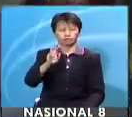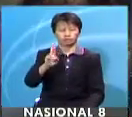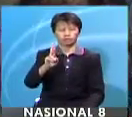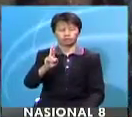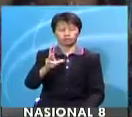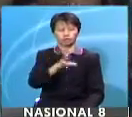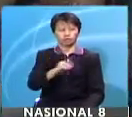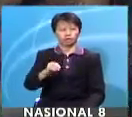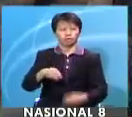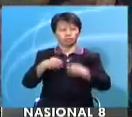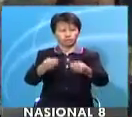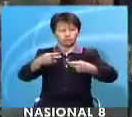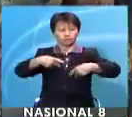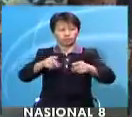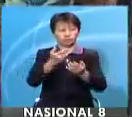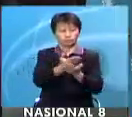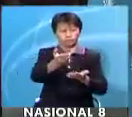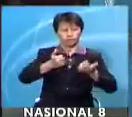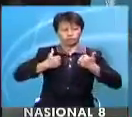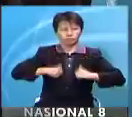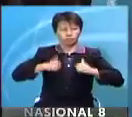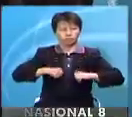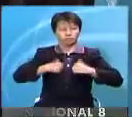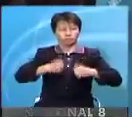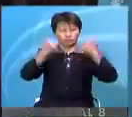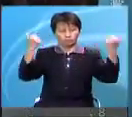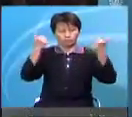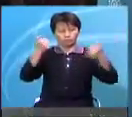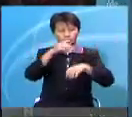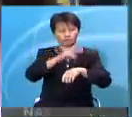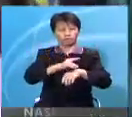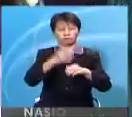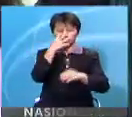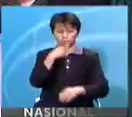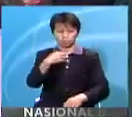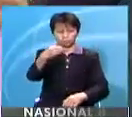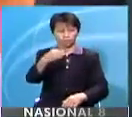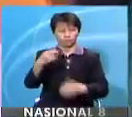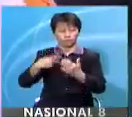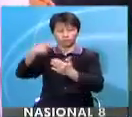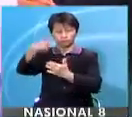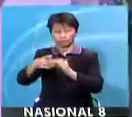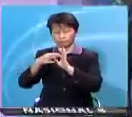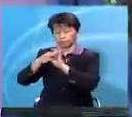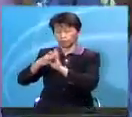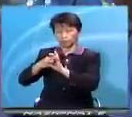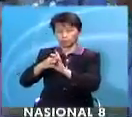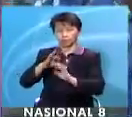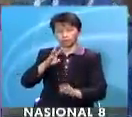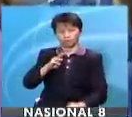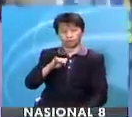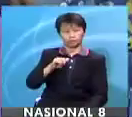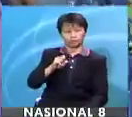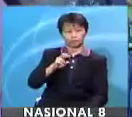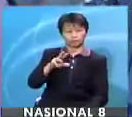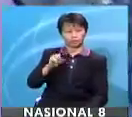dan Tanpin diberi peluang membeli pakaian sempena raya di Dewan Pekerti Seremban. Program dengan kerjasama Majlis Agama Islam Negeri